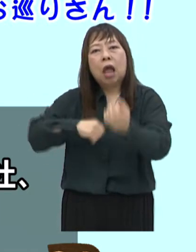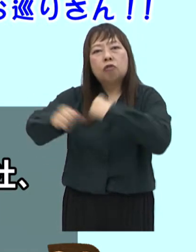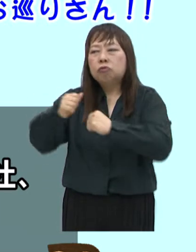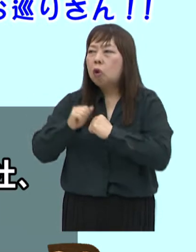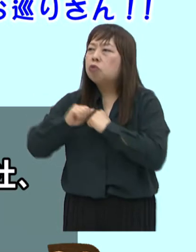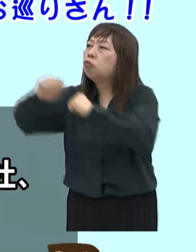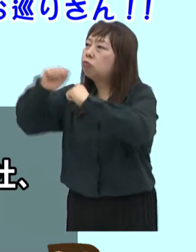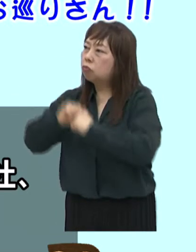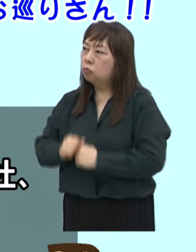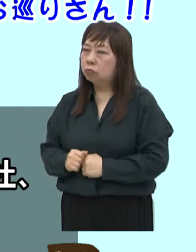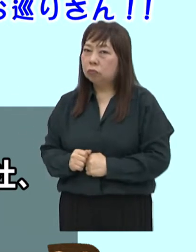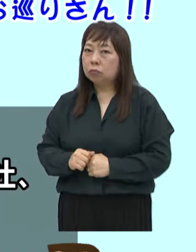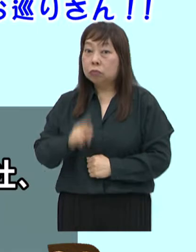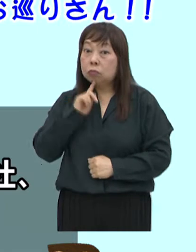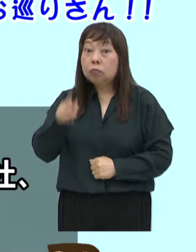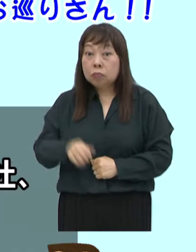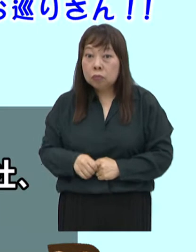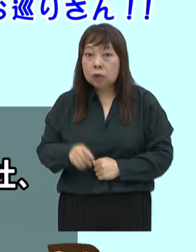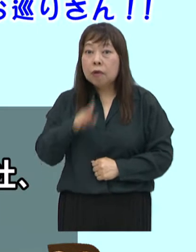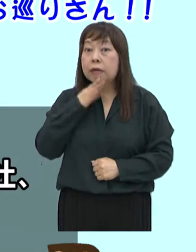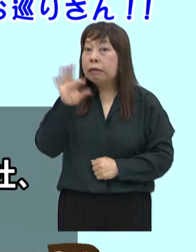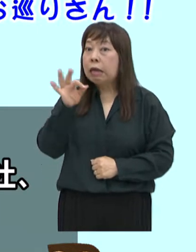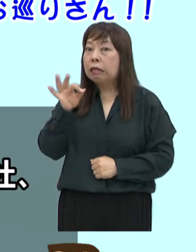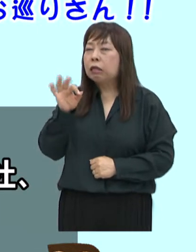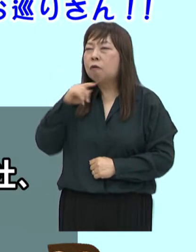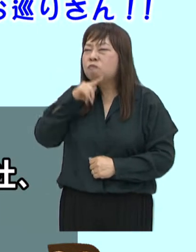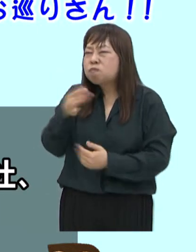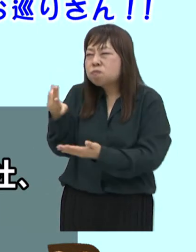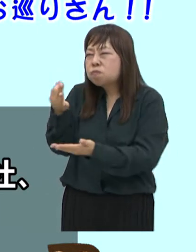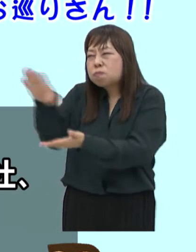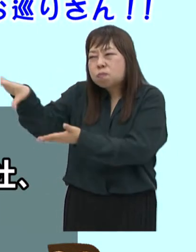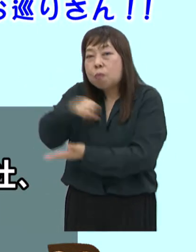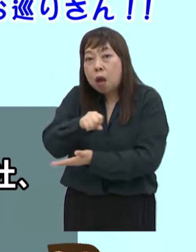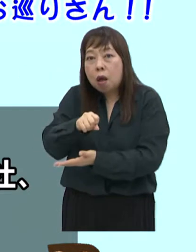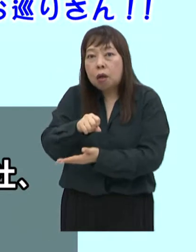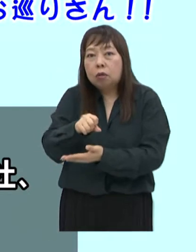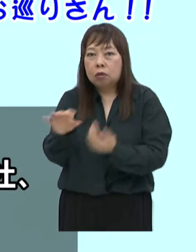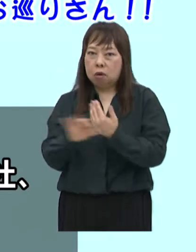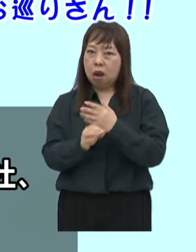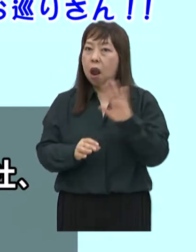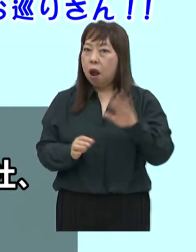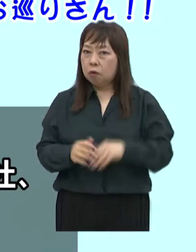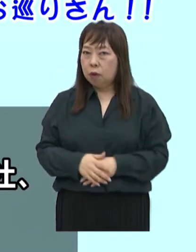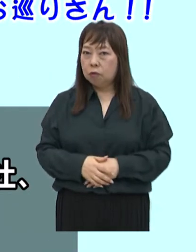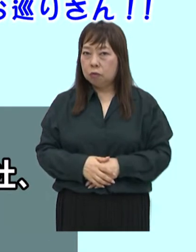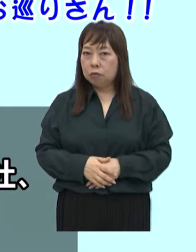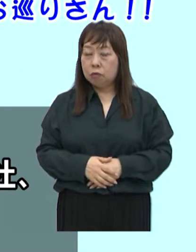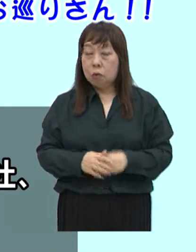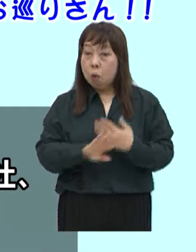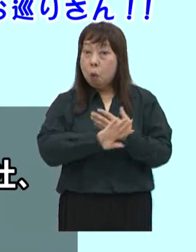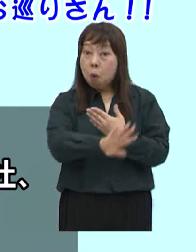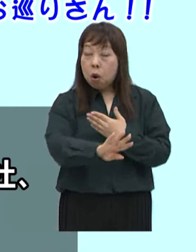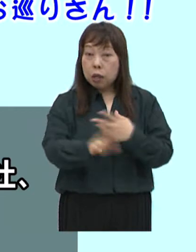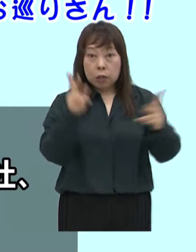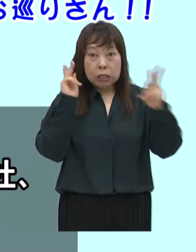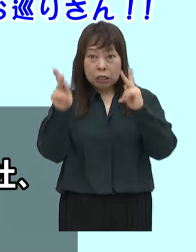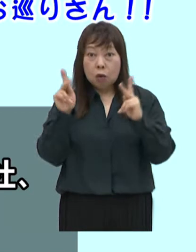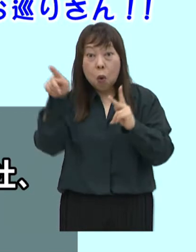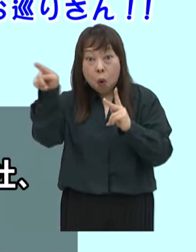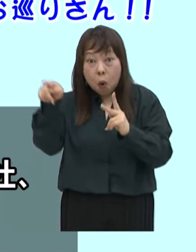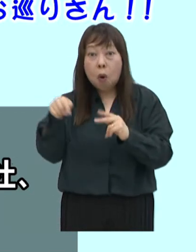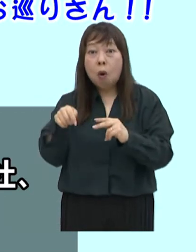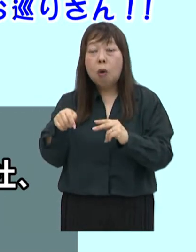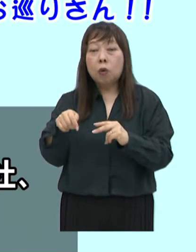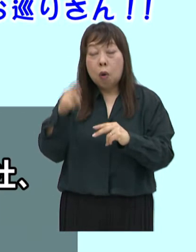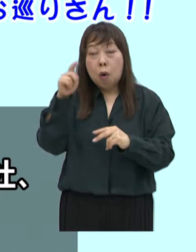と告げて現金を脅し取ろうとしたというケースがあります。他には企業の弱みをついて